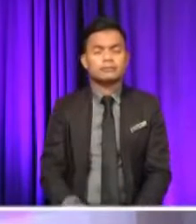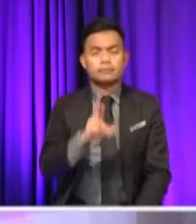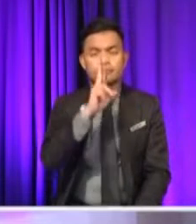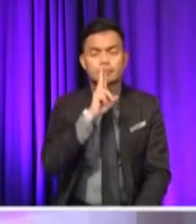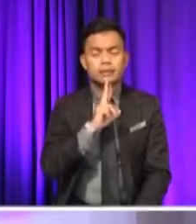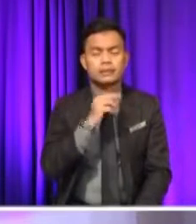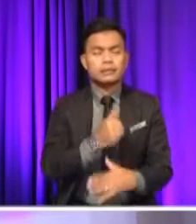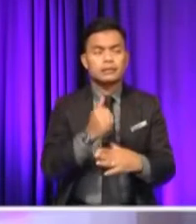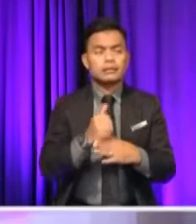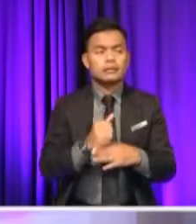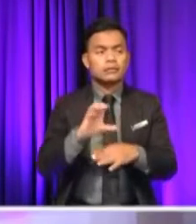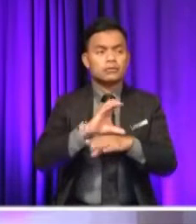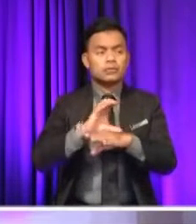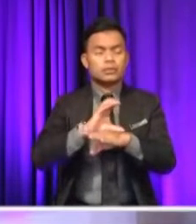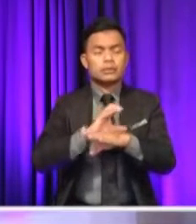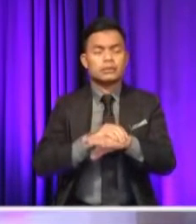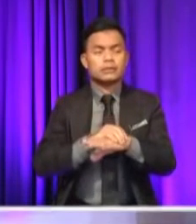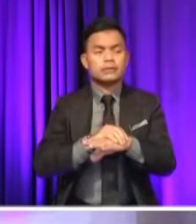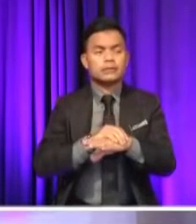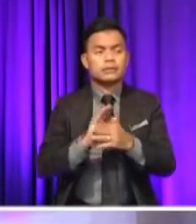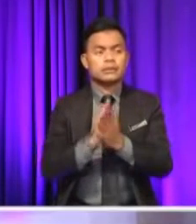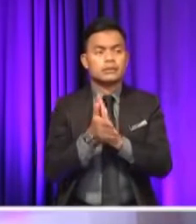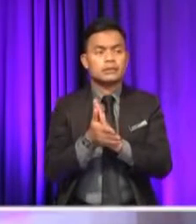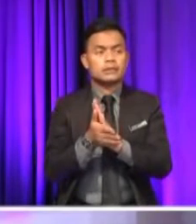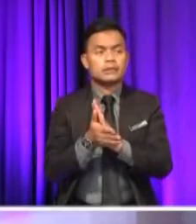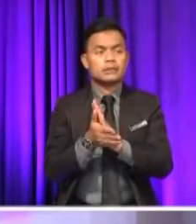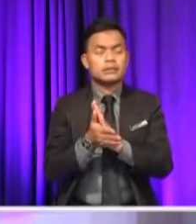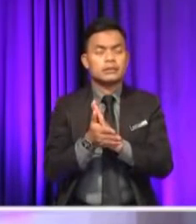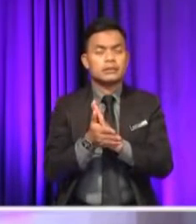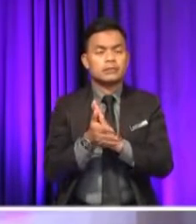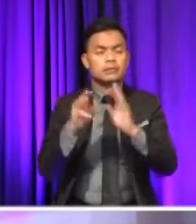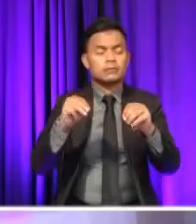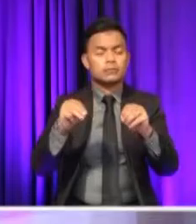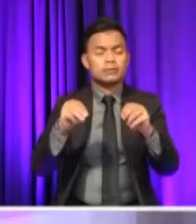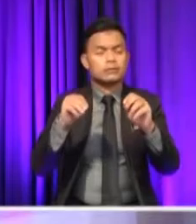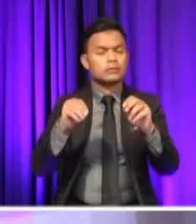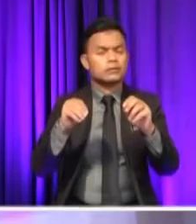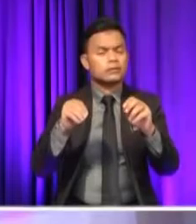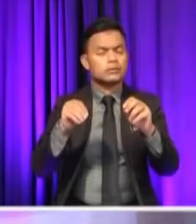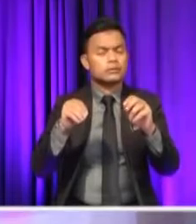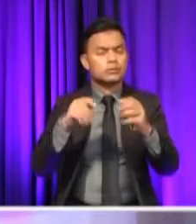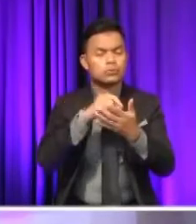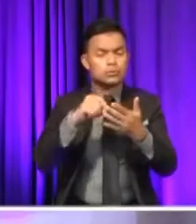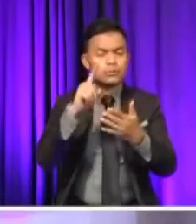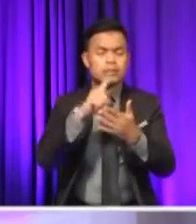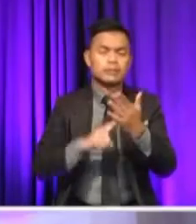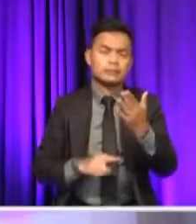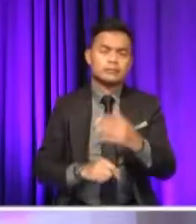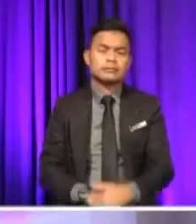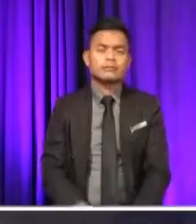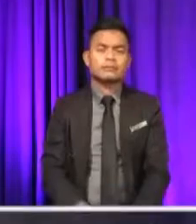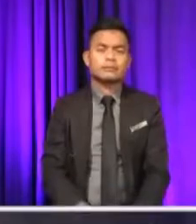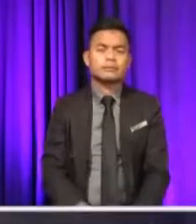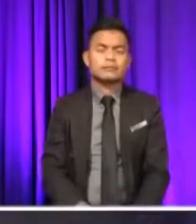ataupun coklat. Jadi murid di sini perlu tulis merah atau coklat, atau boleh satu je, coklat ataupun